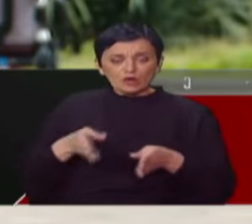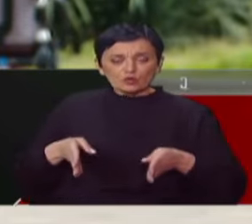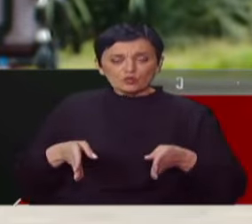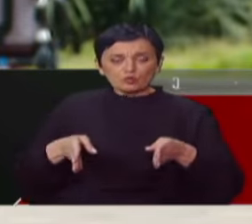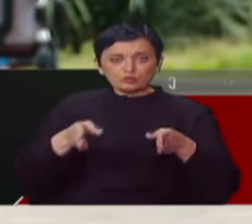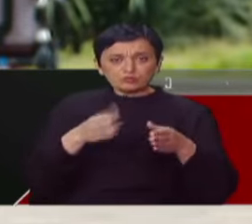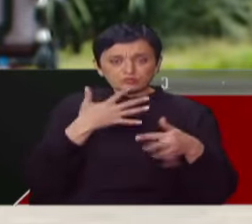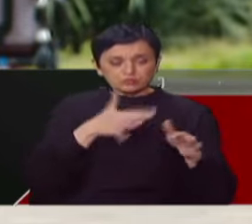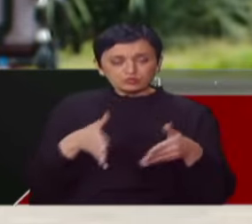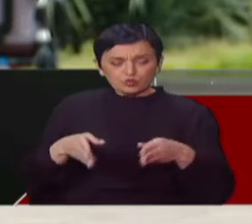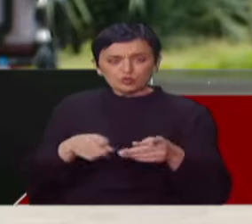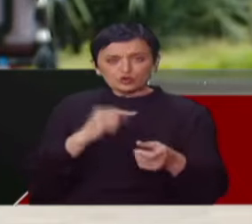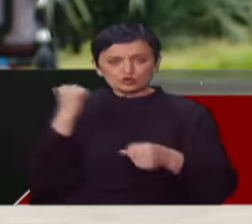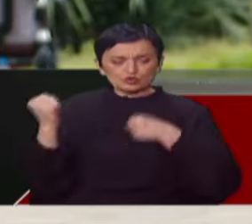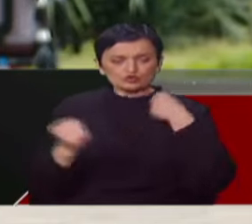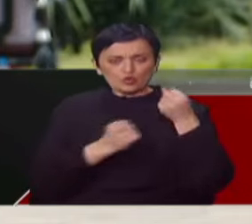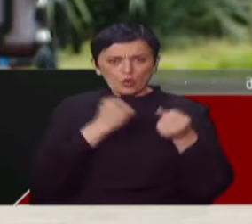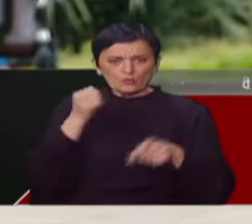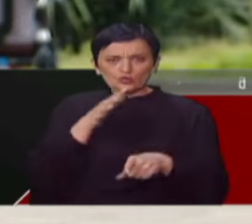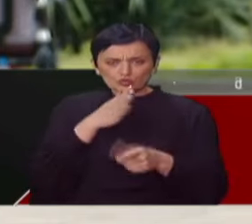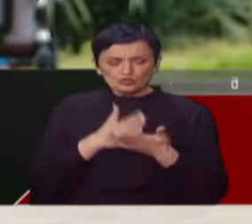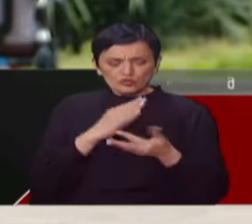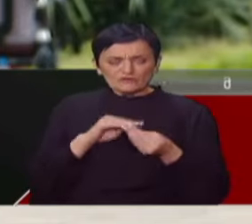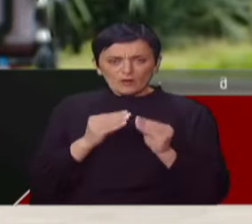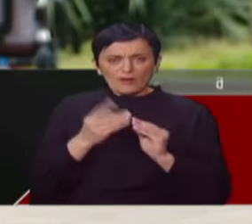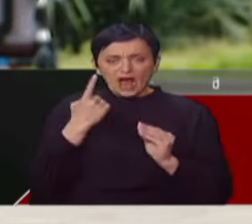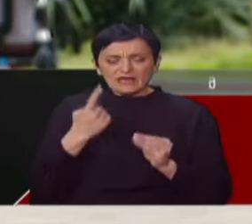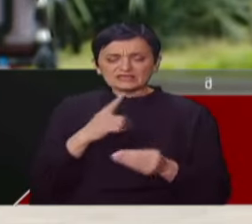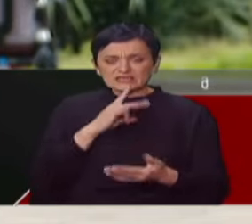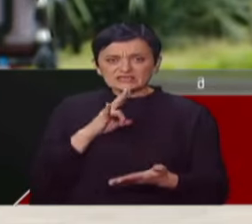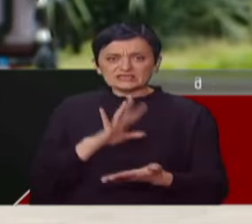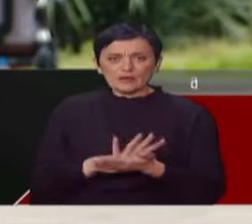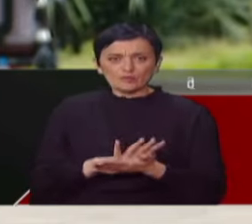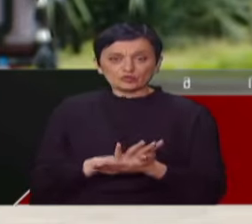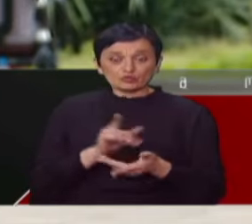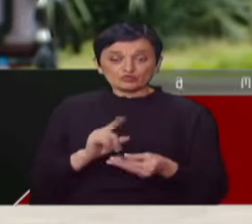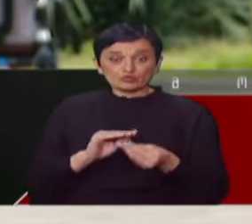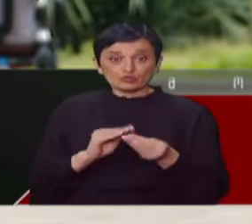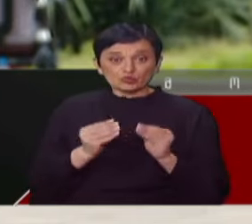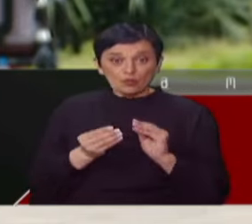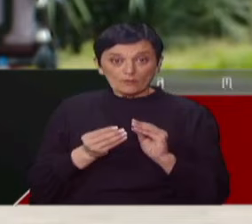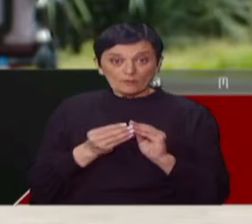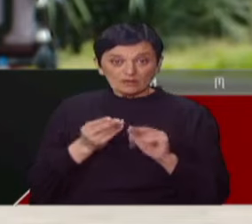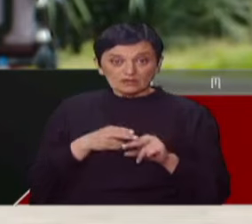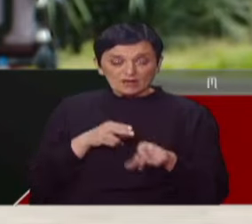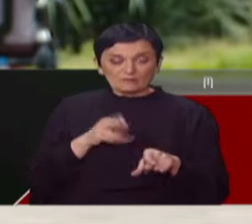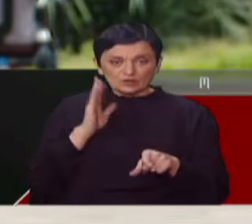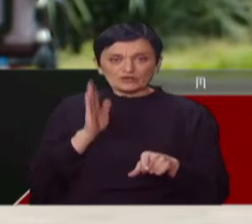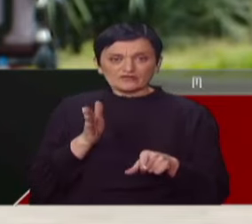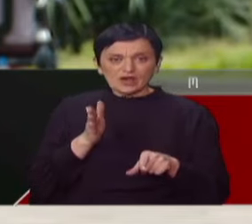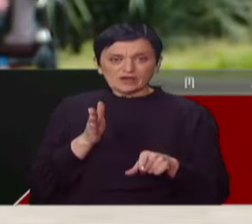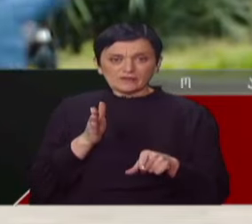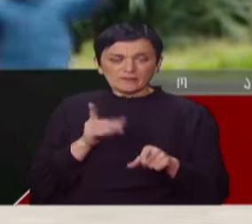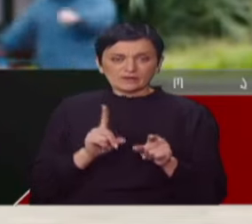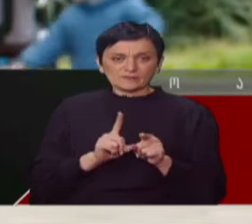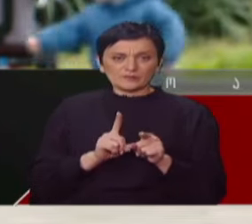მუდმივად შტორმული მდგომარეობის დროს გვაქვს ხოლმე გამოწვევები და ერთხელ სამუდამოდ აღნიშნული ტიპის გამოწვევებისაგან გვექნება